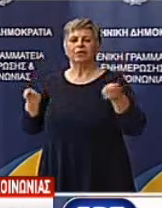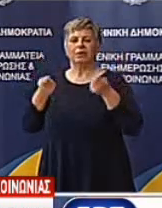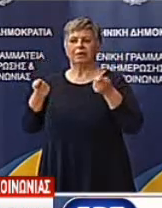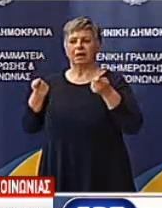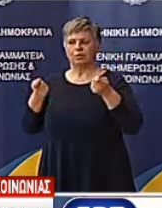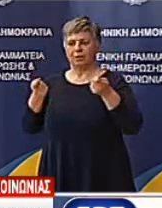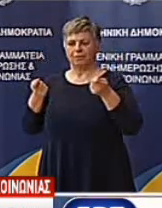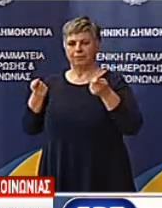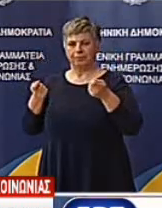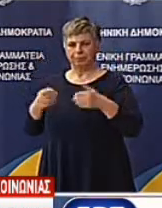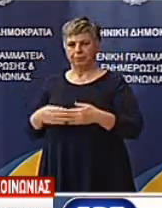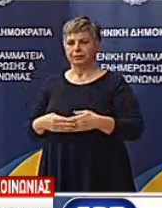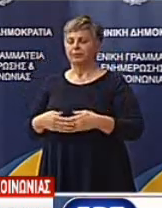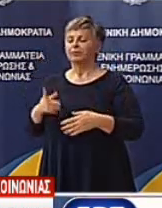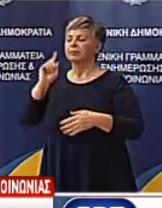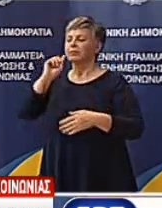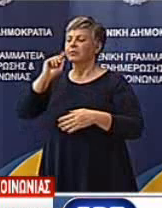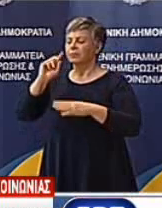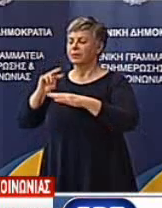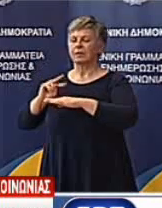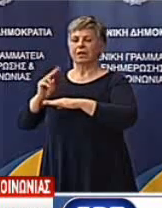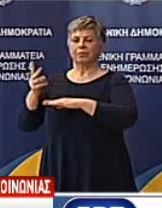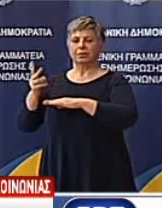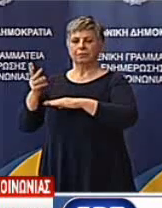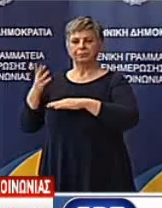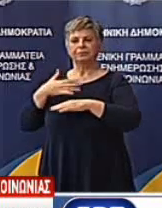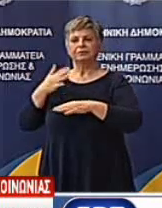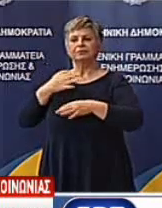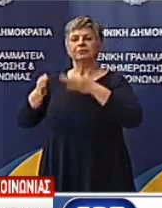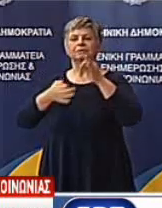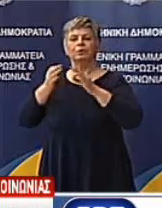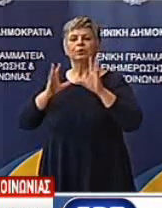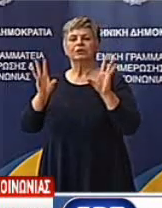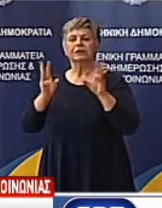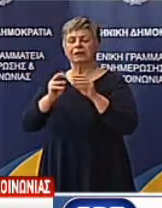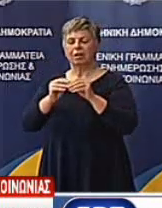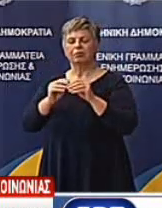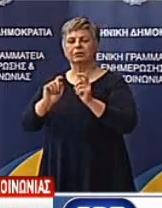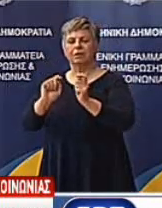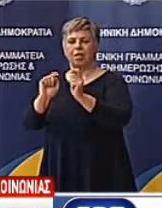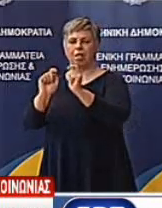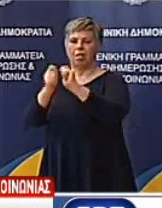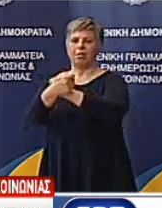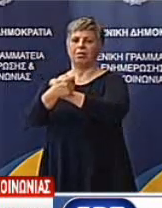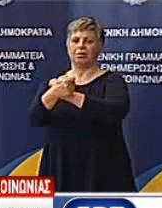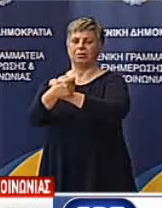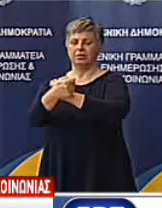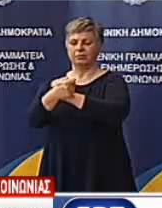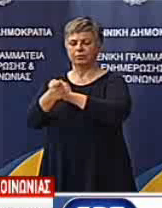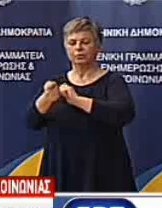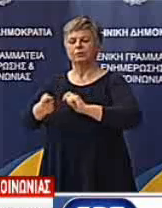Κοιτάξτε, θα σας θυμίσω ότι αυτή η μεγάλη μεταρρύθμιση, η οποία πραγματικά θα έχει και